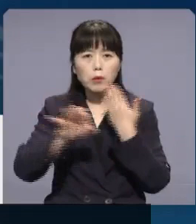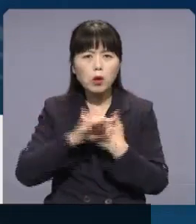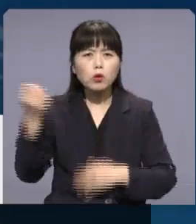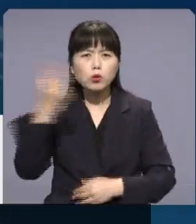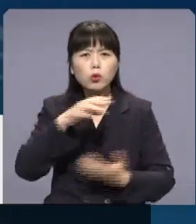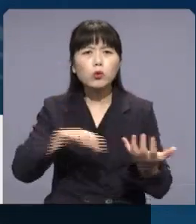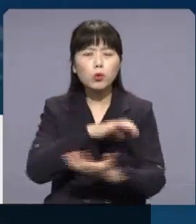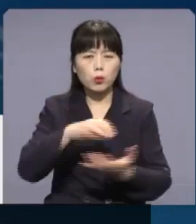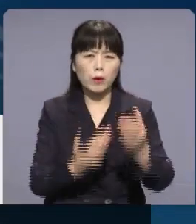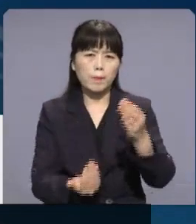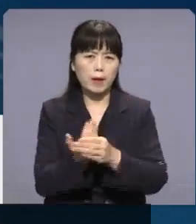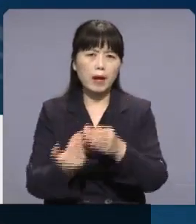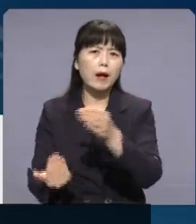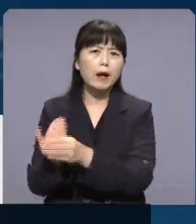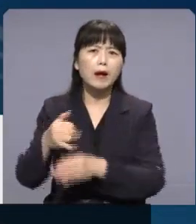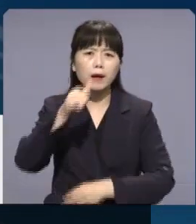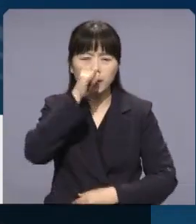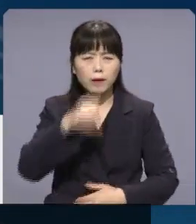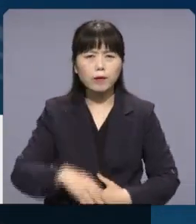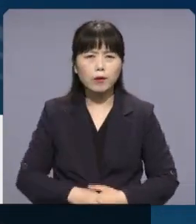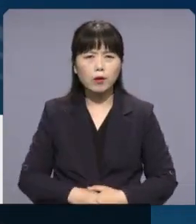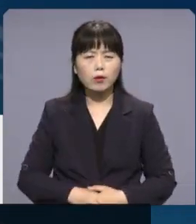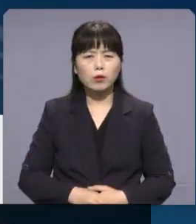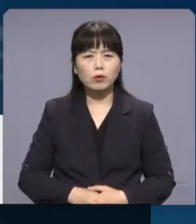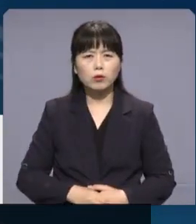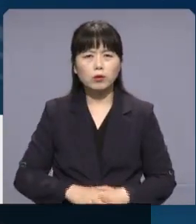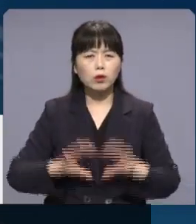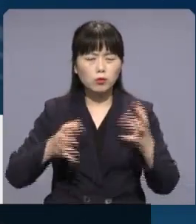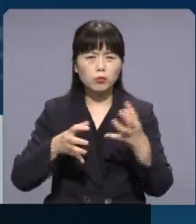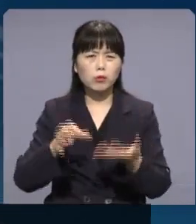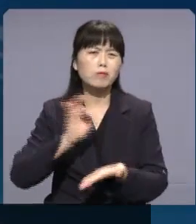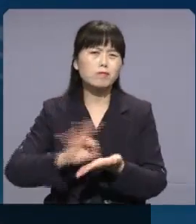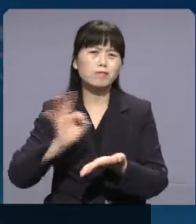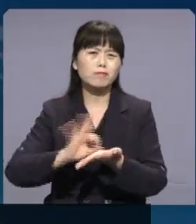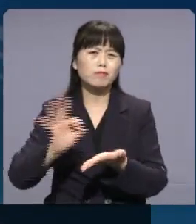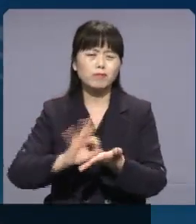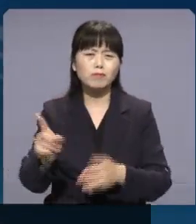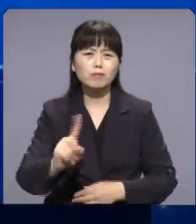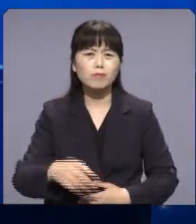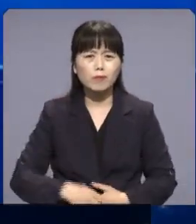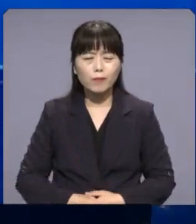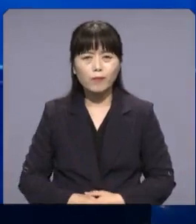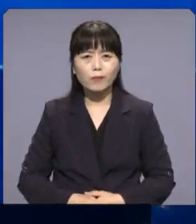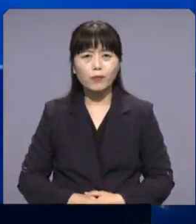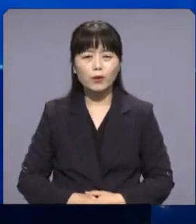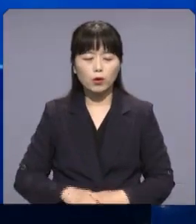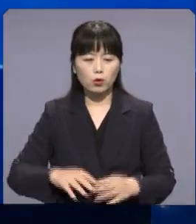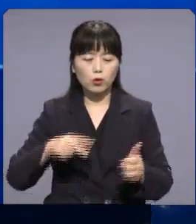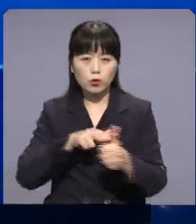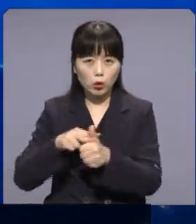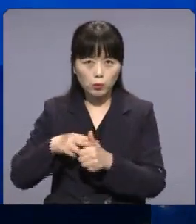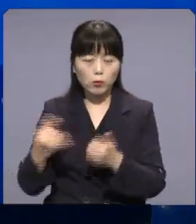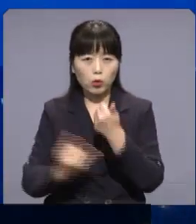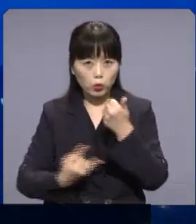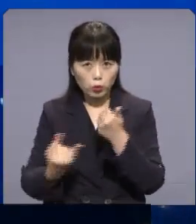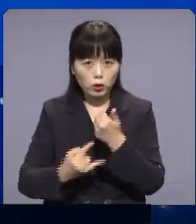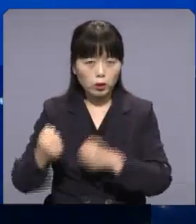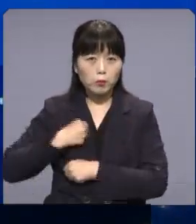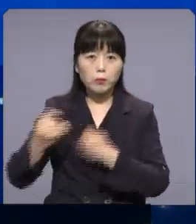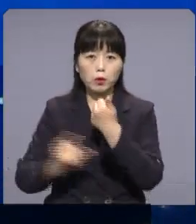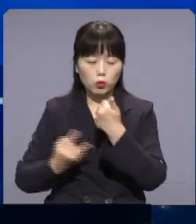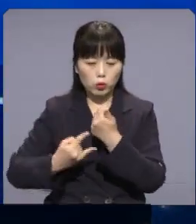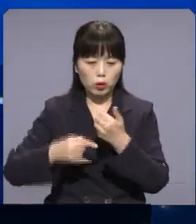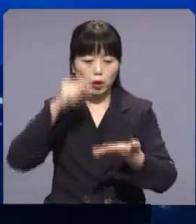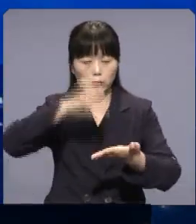논란이 생길 겁니다. 이 국론 낭비잖아요. 예. 근데 당시 뭐 국방위와 정보위 의원들 모아놓고 브리핑을 했다는 거